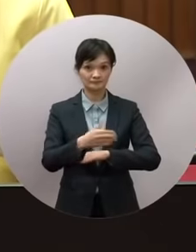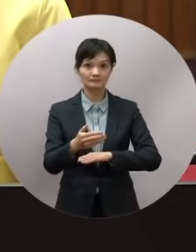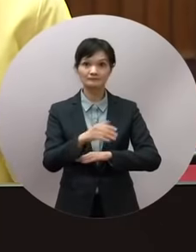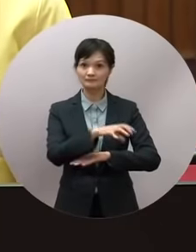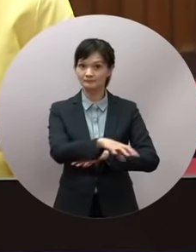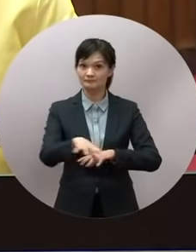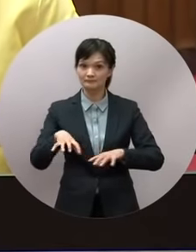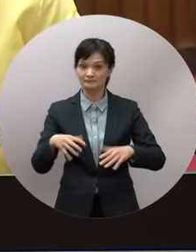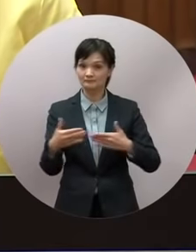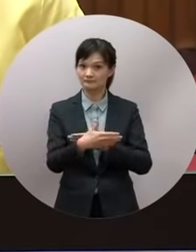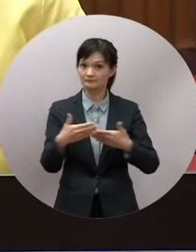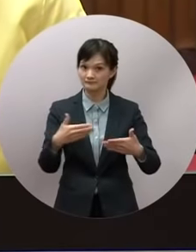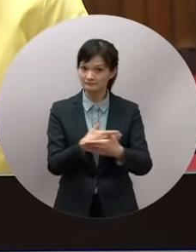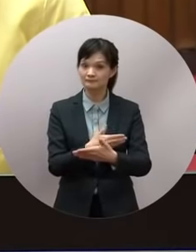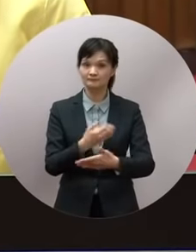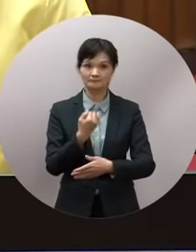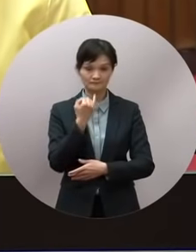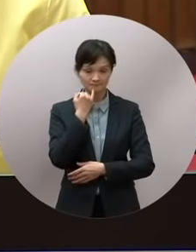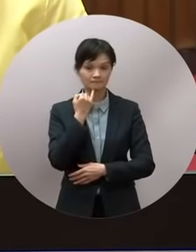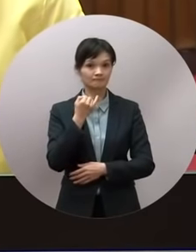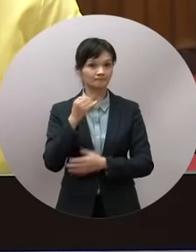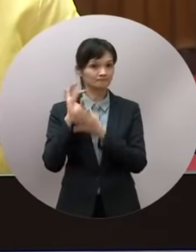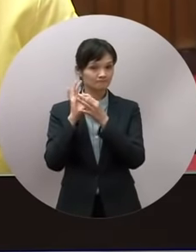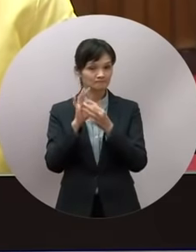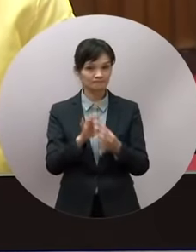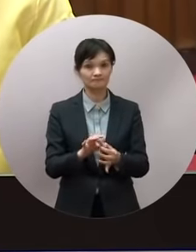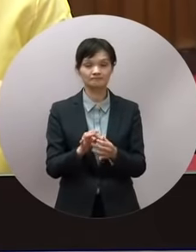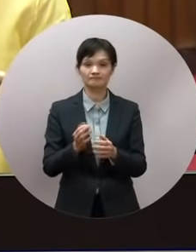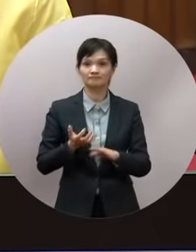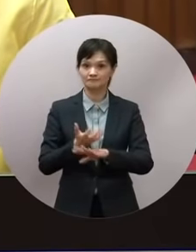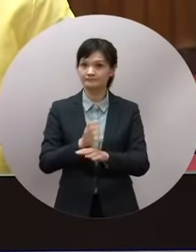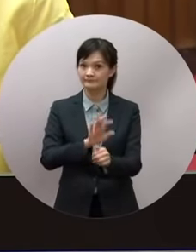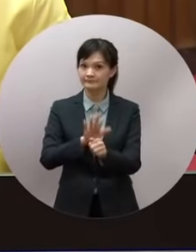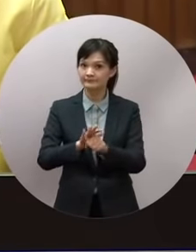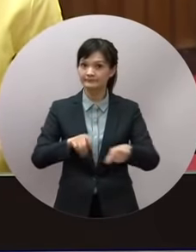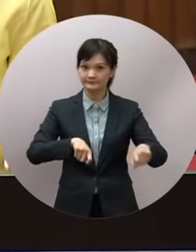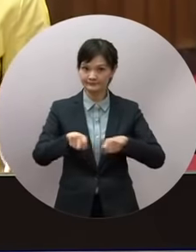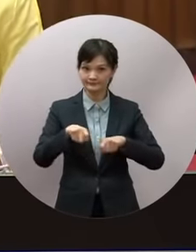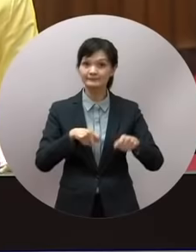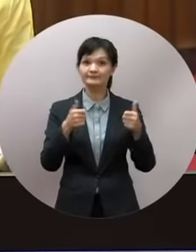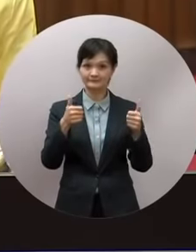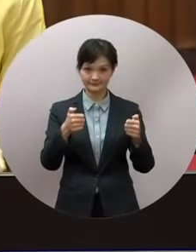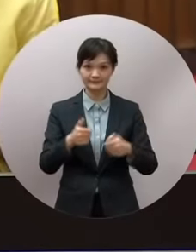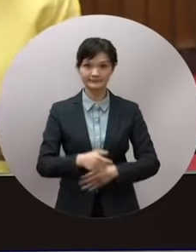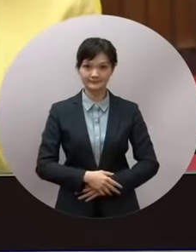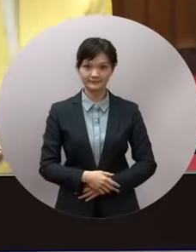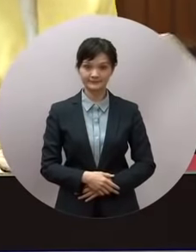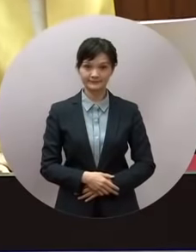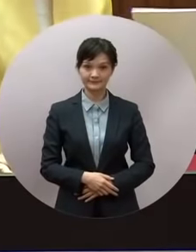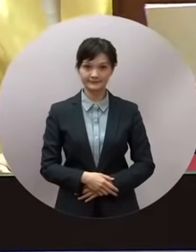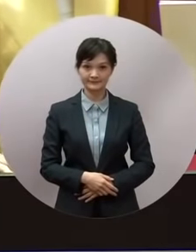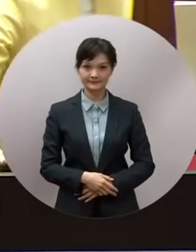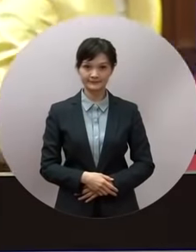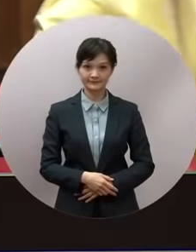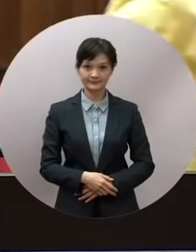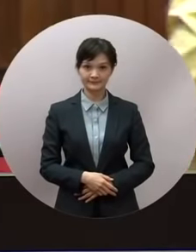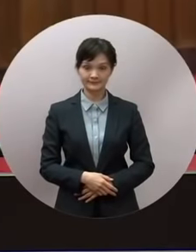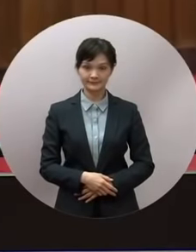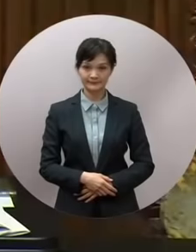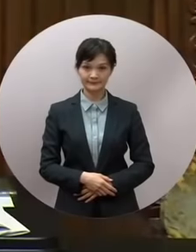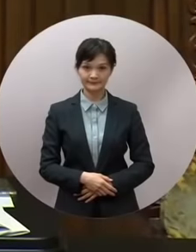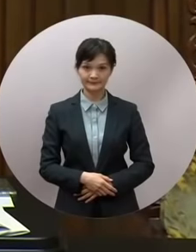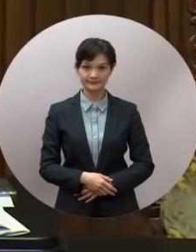可以继续用这样子有前瞻性的思维来帮地方做规划。谢谢。 好，谢谢。